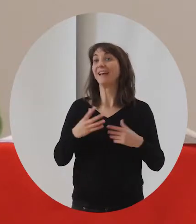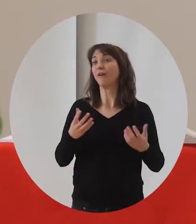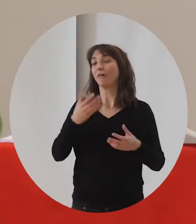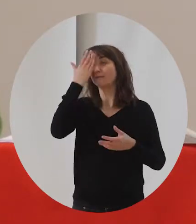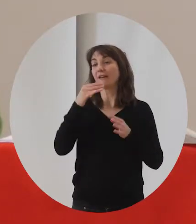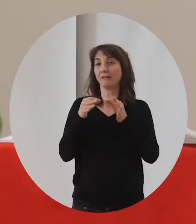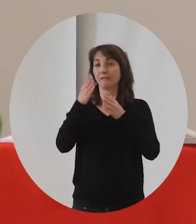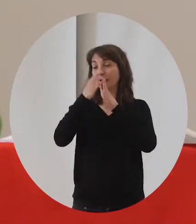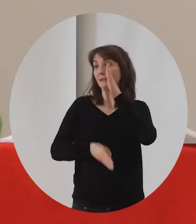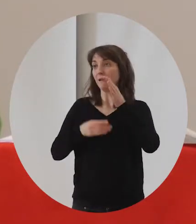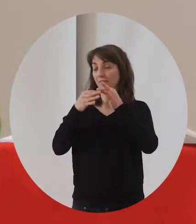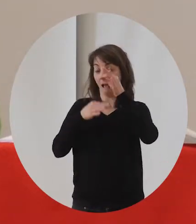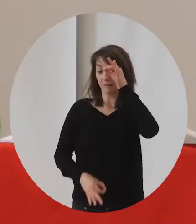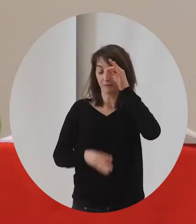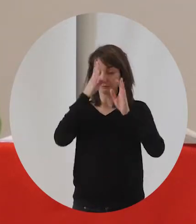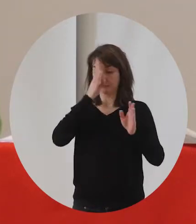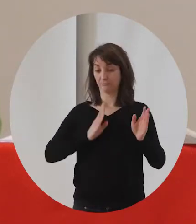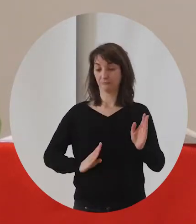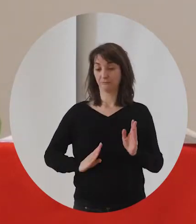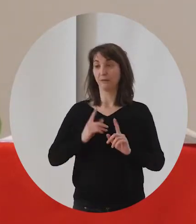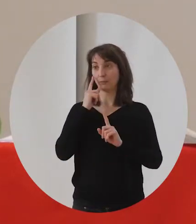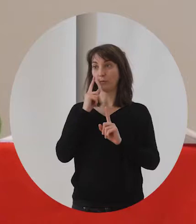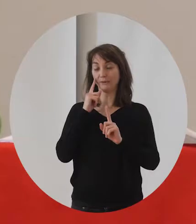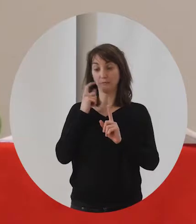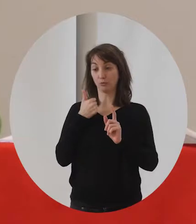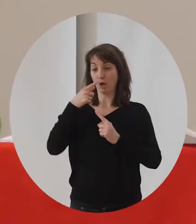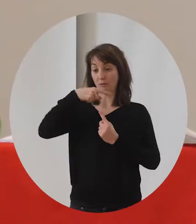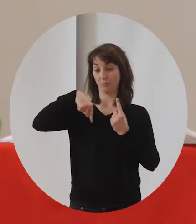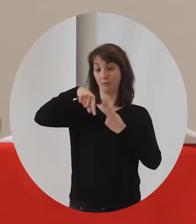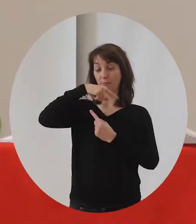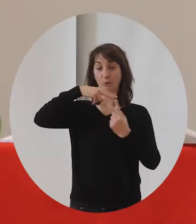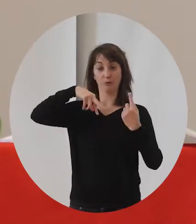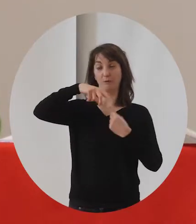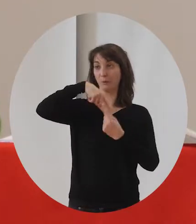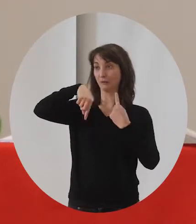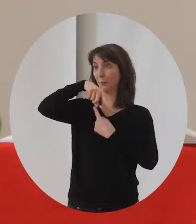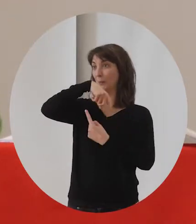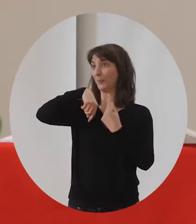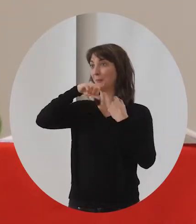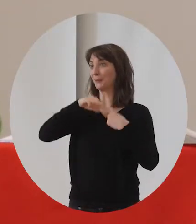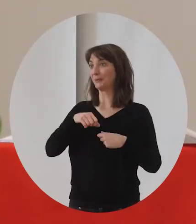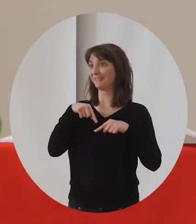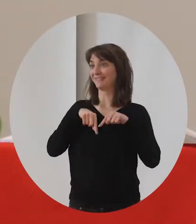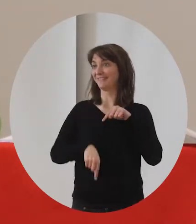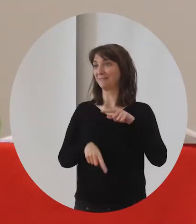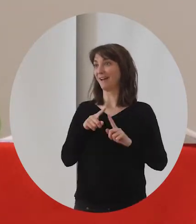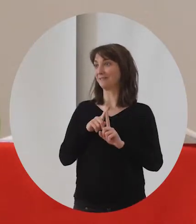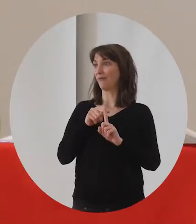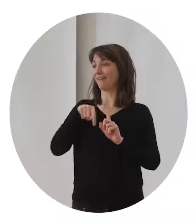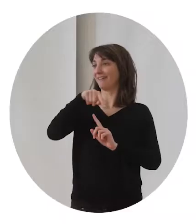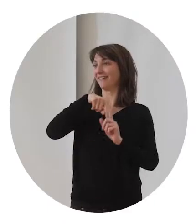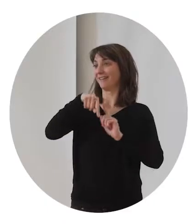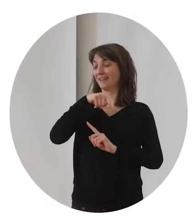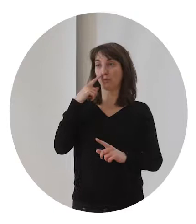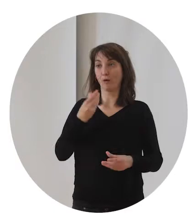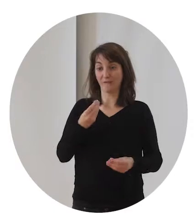ce qui nous permet d'être vertical, c'est ce qui nous permet de tourner autour de soi-même, d'avoir des rotations. C'est justement